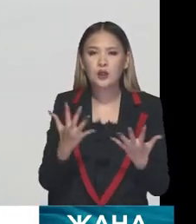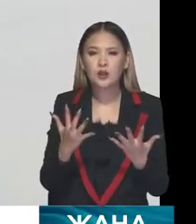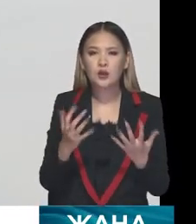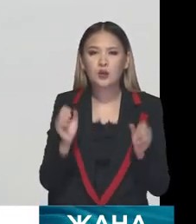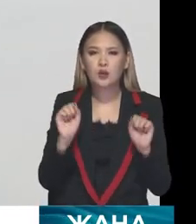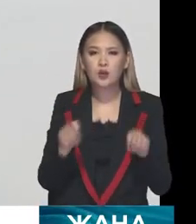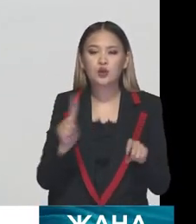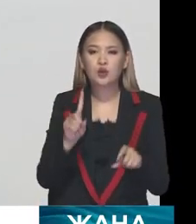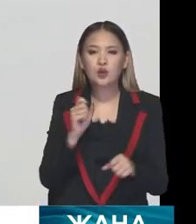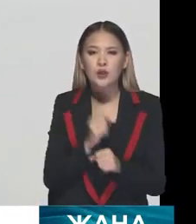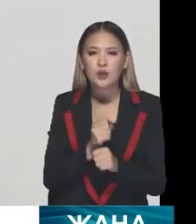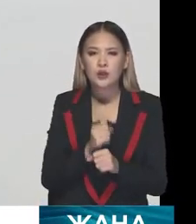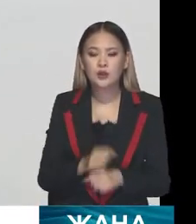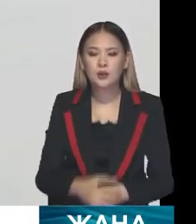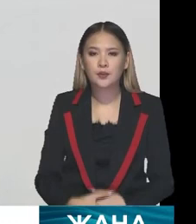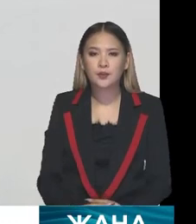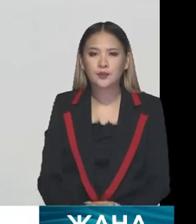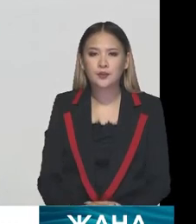не істеуіміз керек?